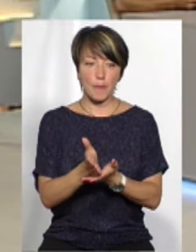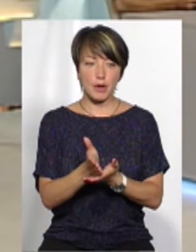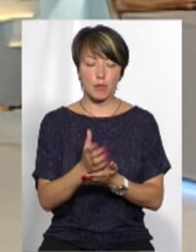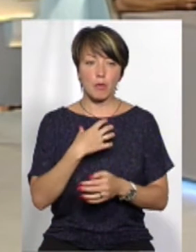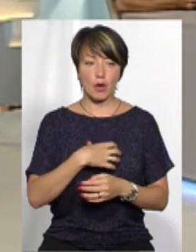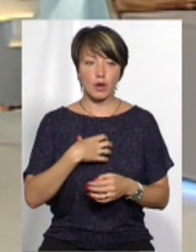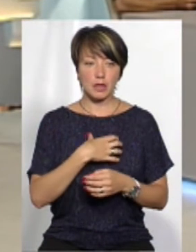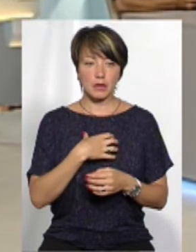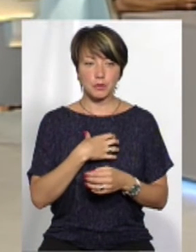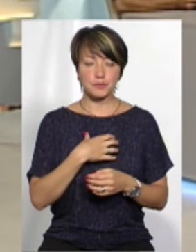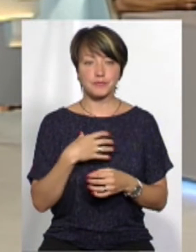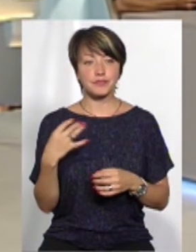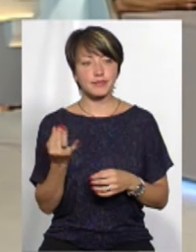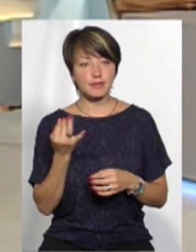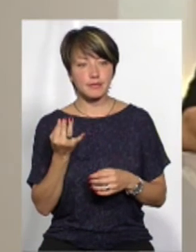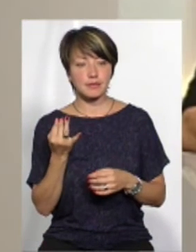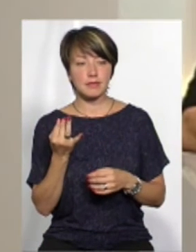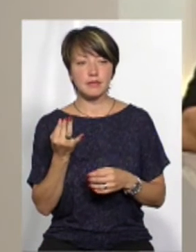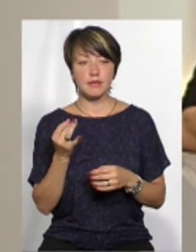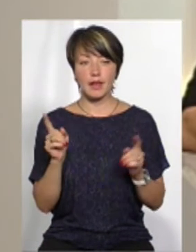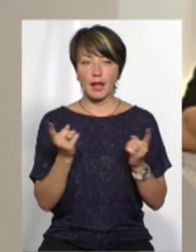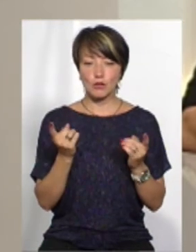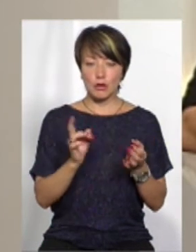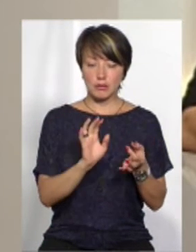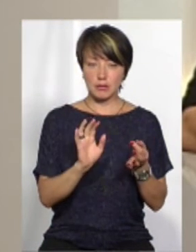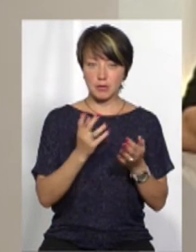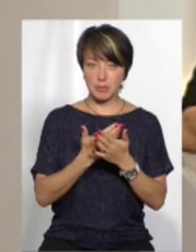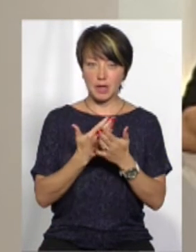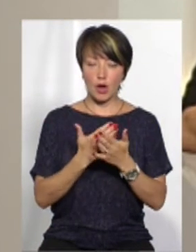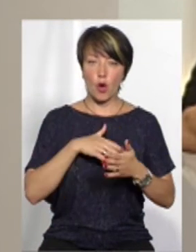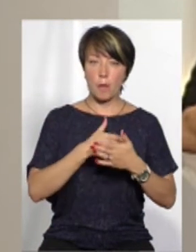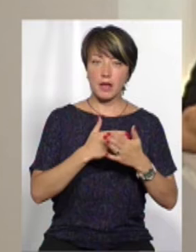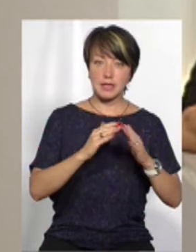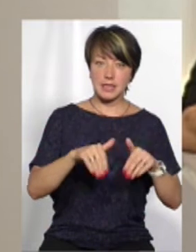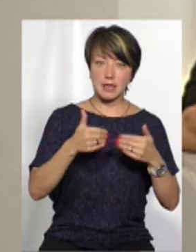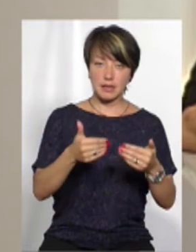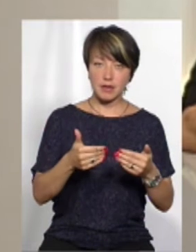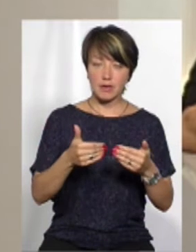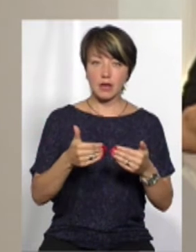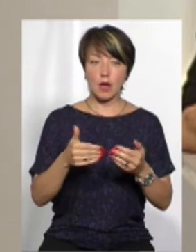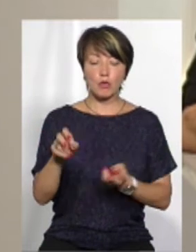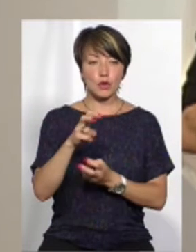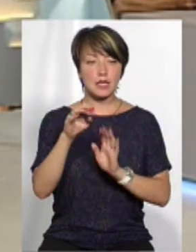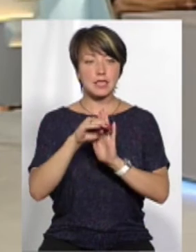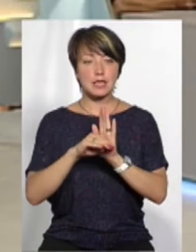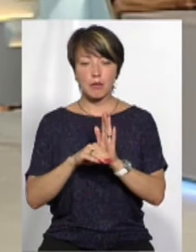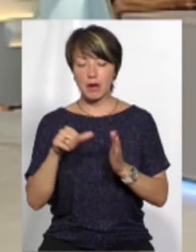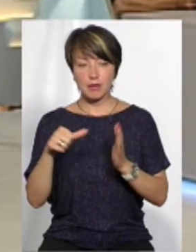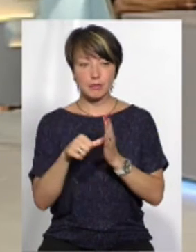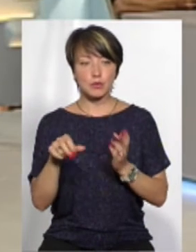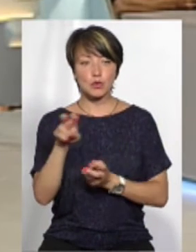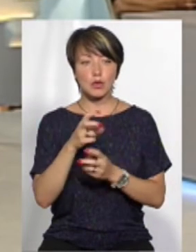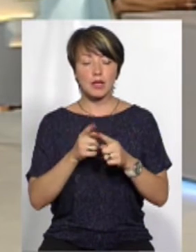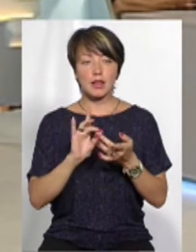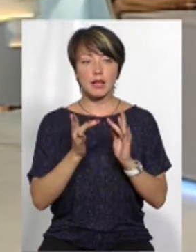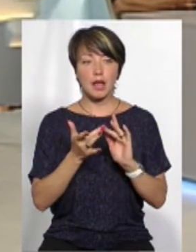пріоритетному. А от цікаво, якщо гуглити громадські ініціативи в місті Хмельницькому, то пошукова система перше, що видає,